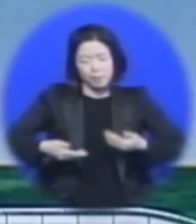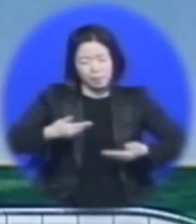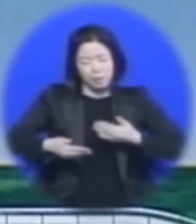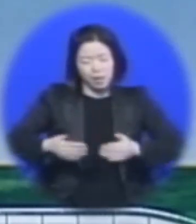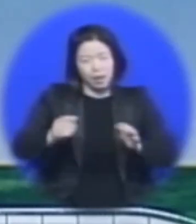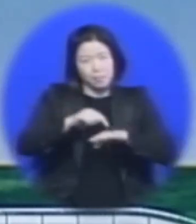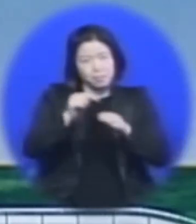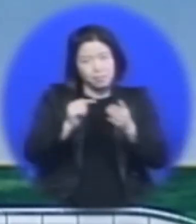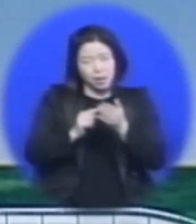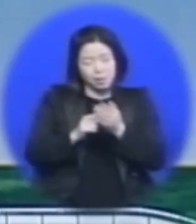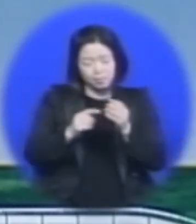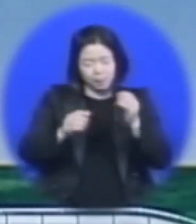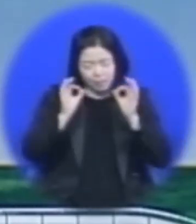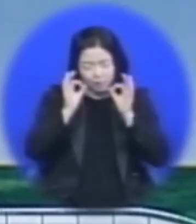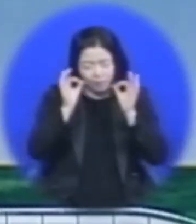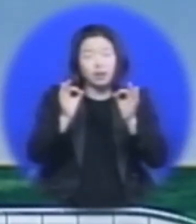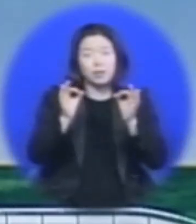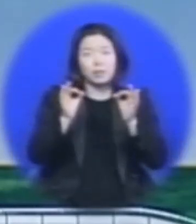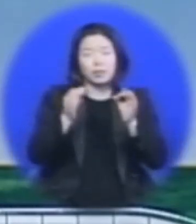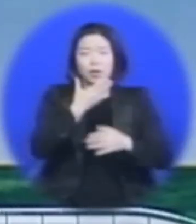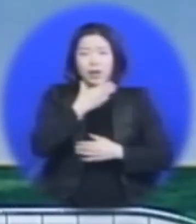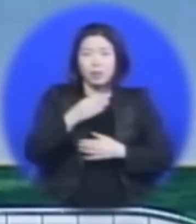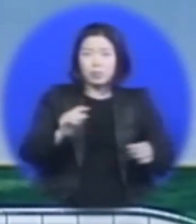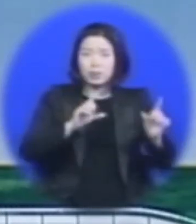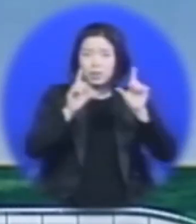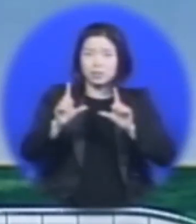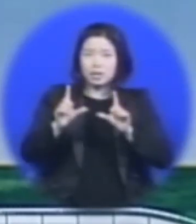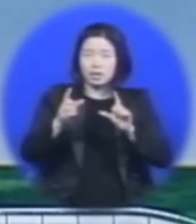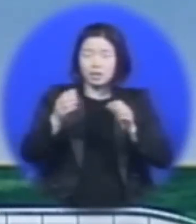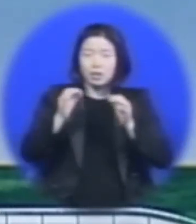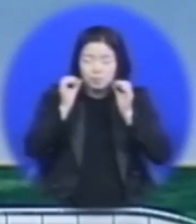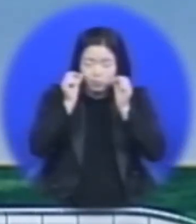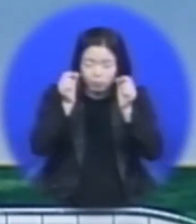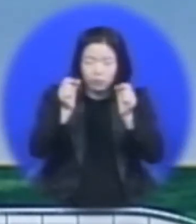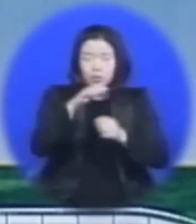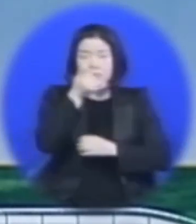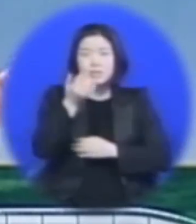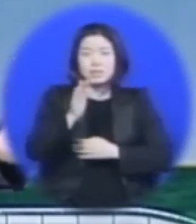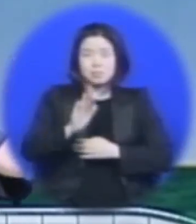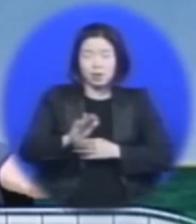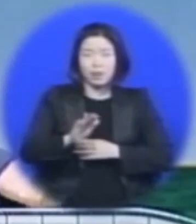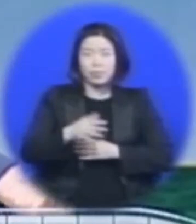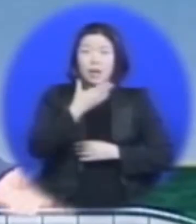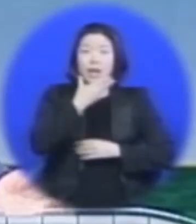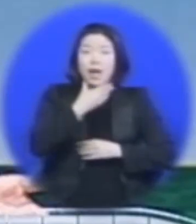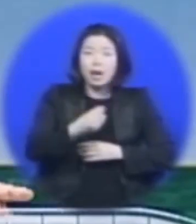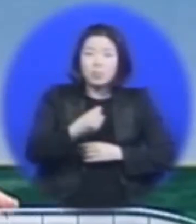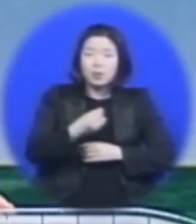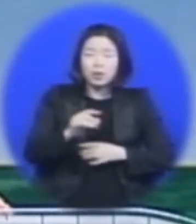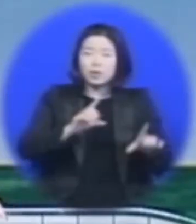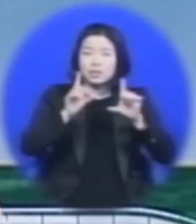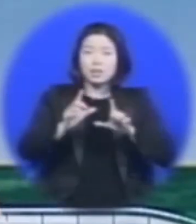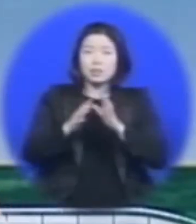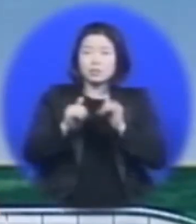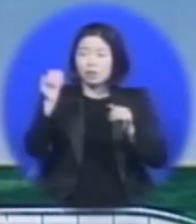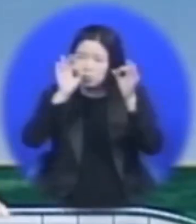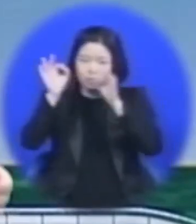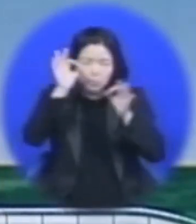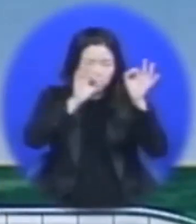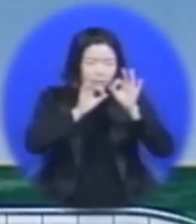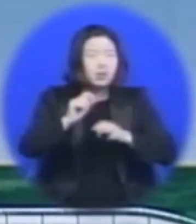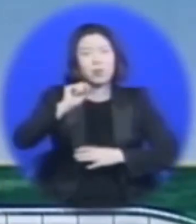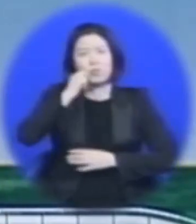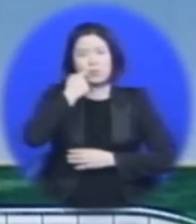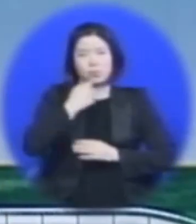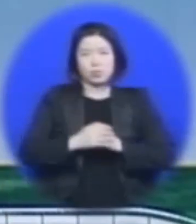그렇게 행복하게 살아보려고 하는데도 왜 행복하게 사는 사람 찾아보기가 그렇게 어렵지요